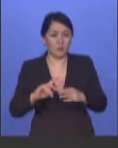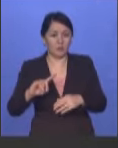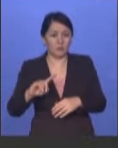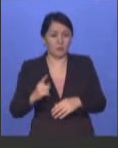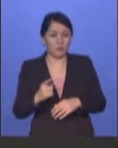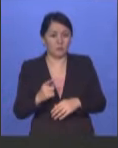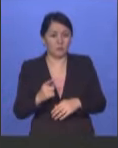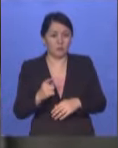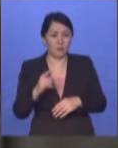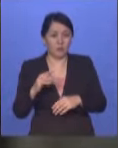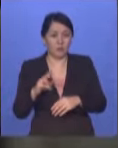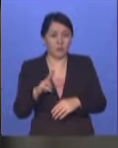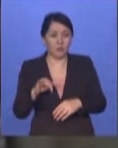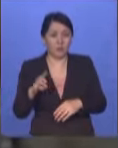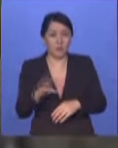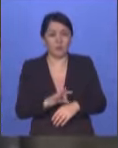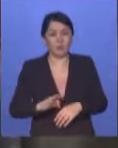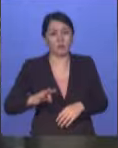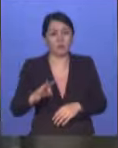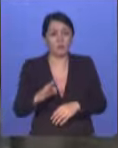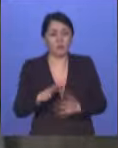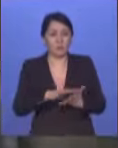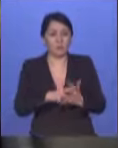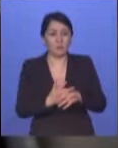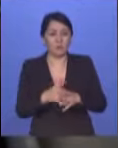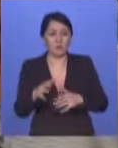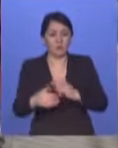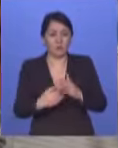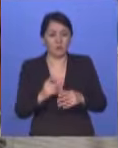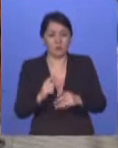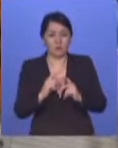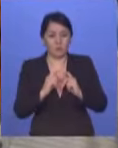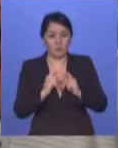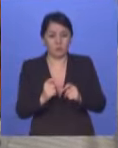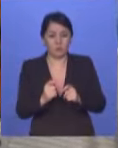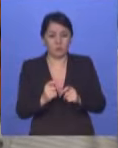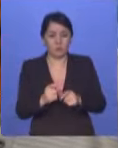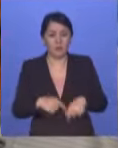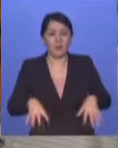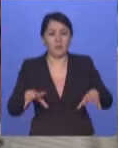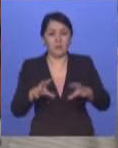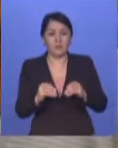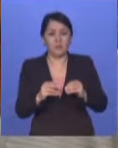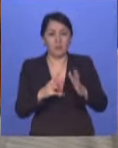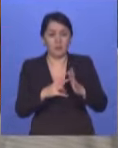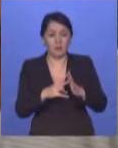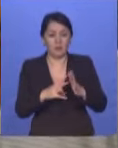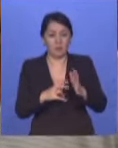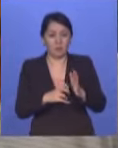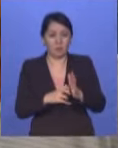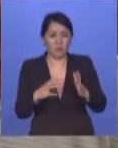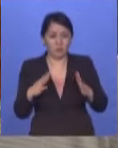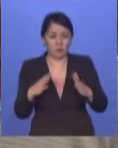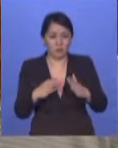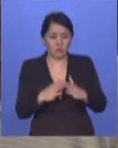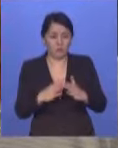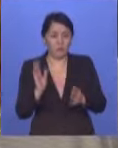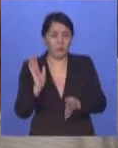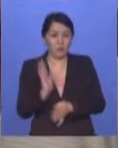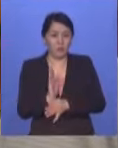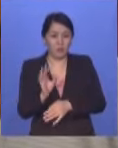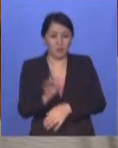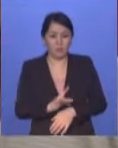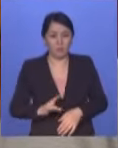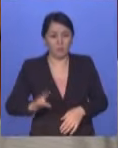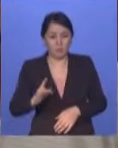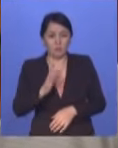завели кошку. Аким области поздравил жителей с новосельем. Все 700 домов, согласно графика и выполнению поручений главы